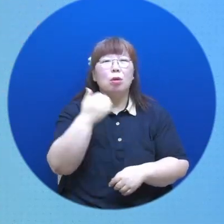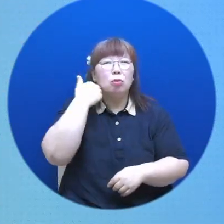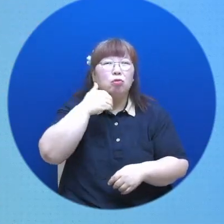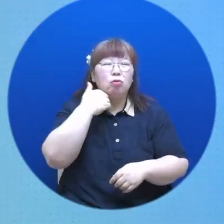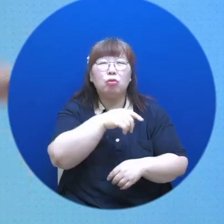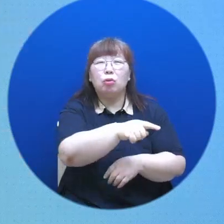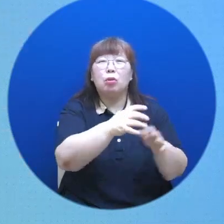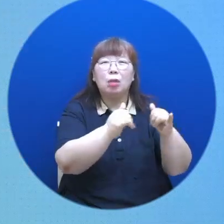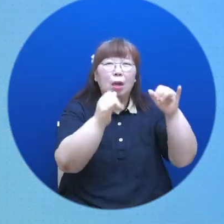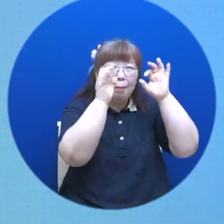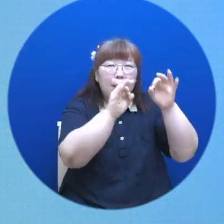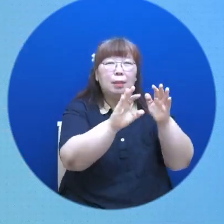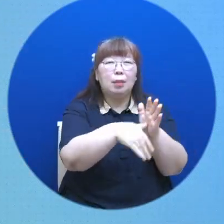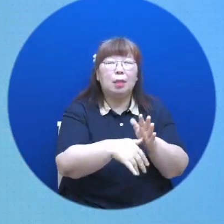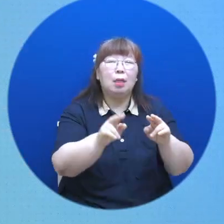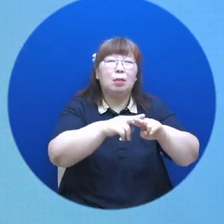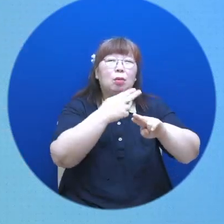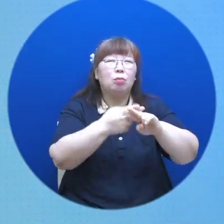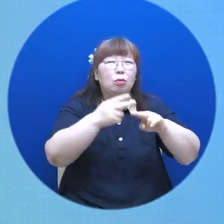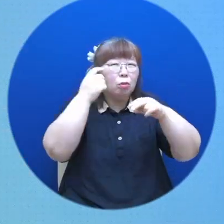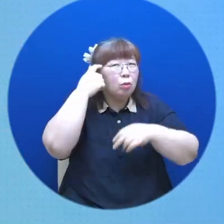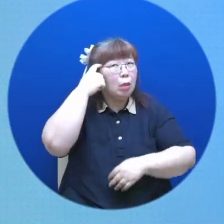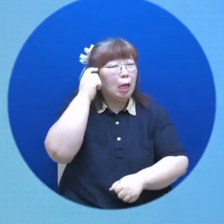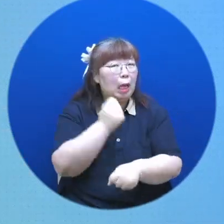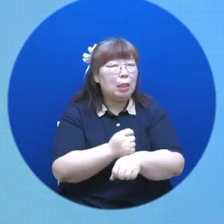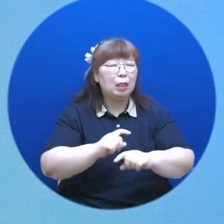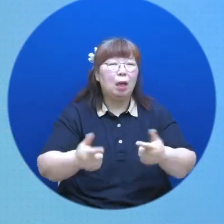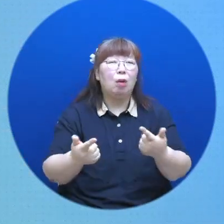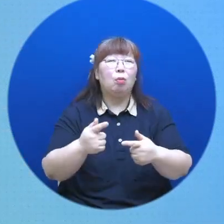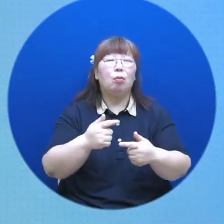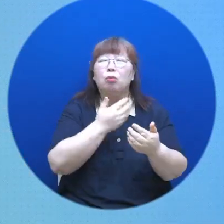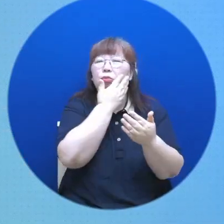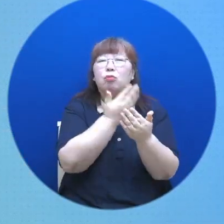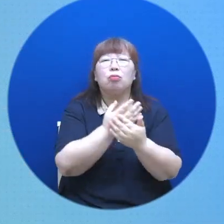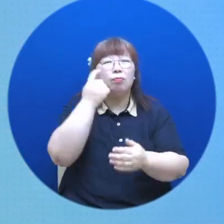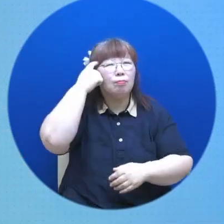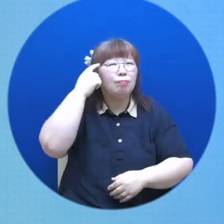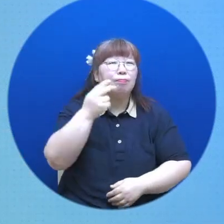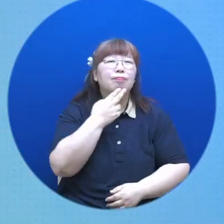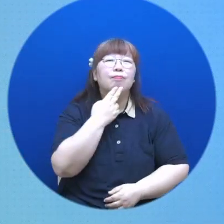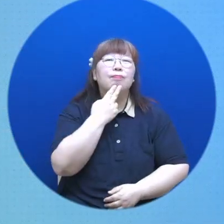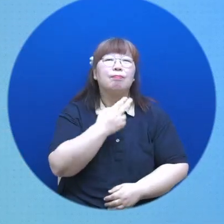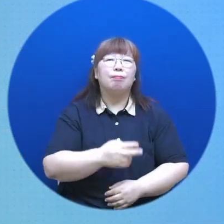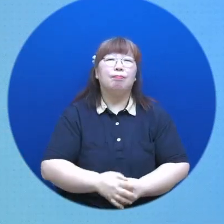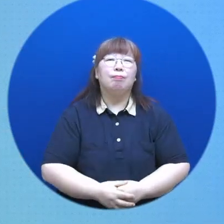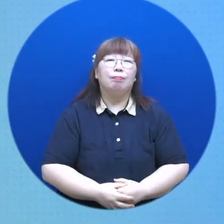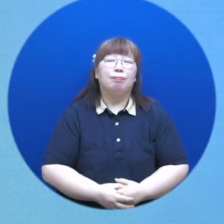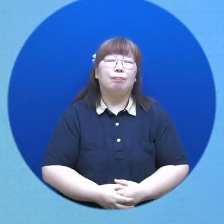여기지 않았고 누구도 소중히 여기지 않았다는 것입니다.